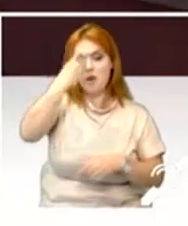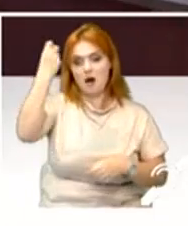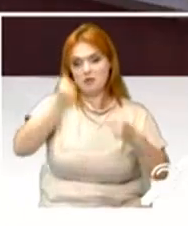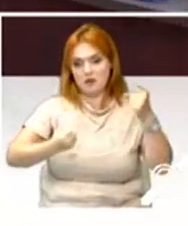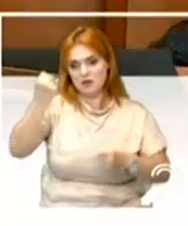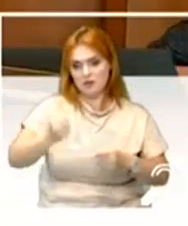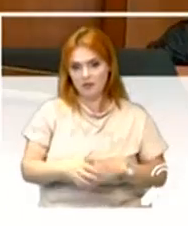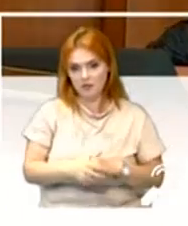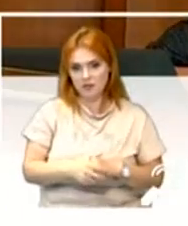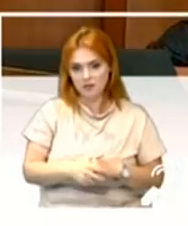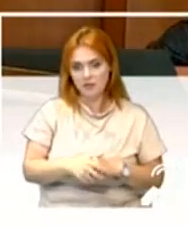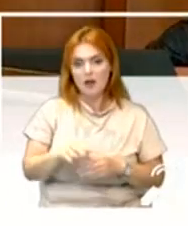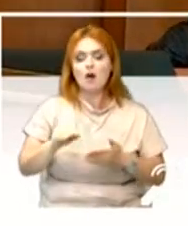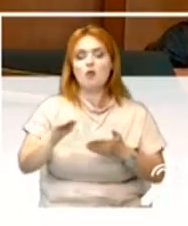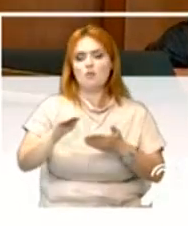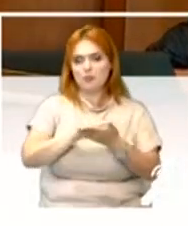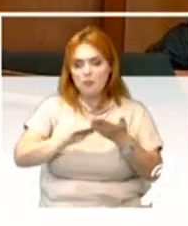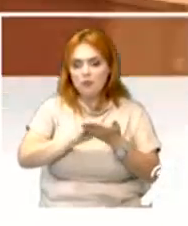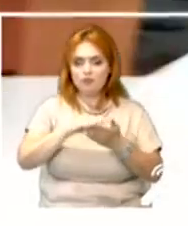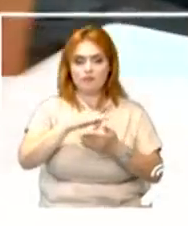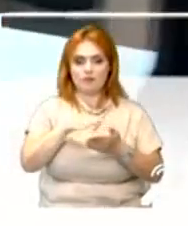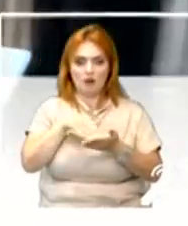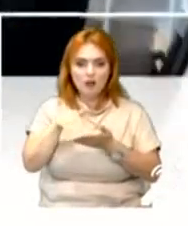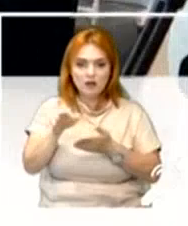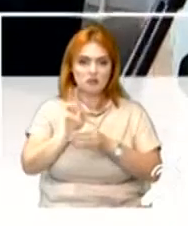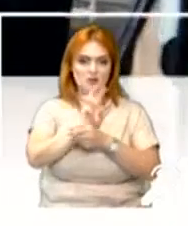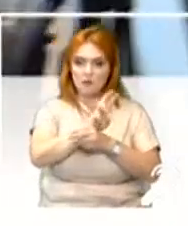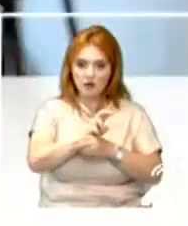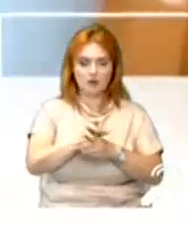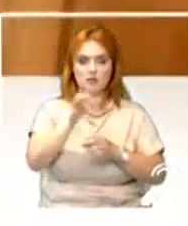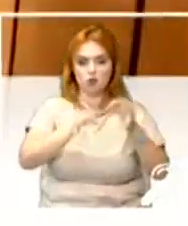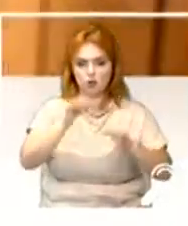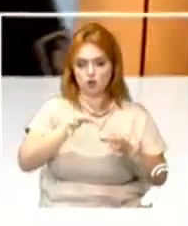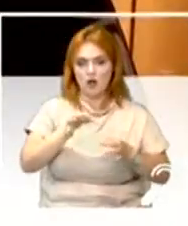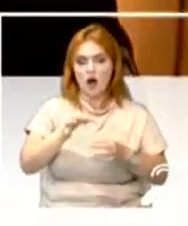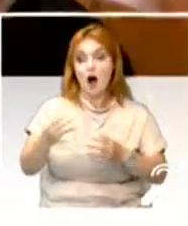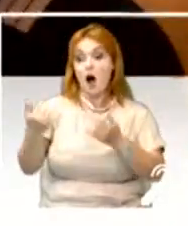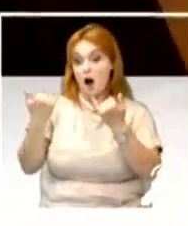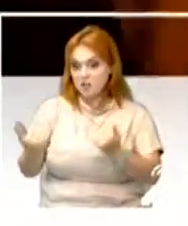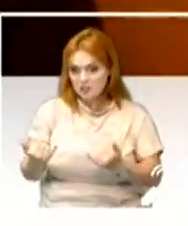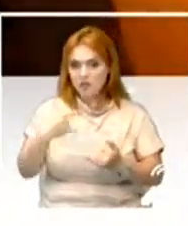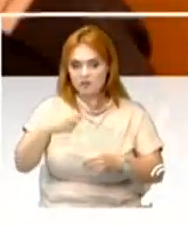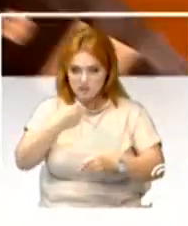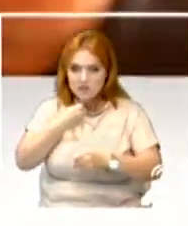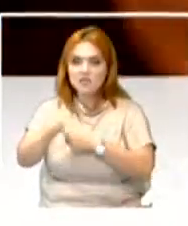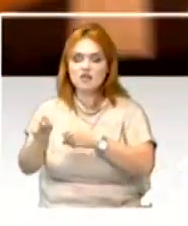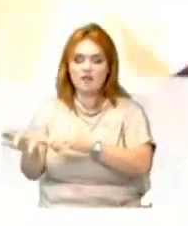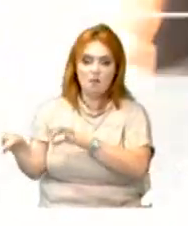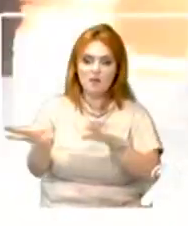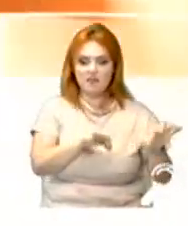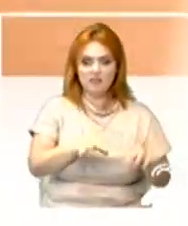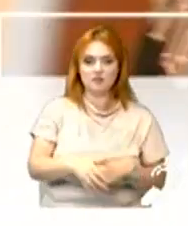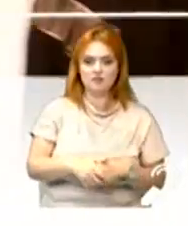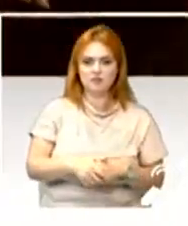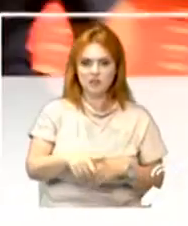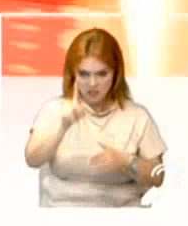ce a refuzat în mod repetat să vină la judecată, el a fost adus forțat din arest. Vă recunoașteți? Da, nu. De ce ați urcat la